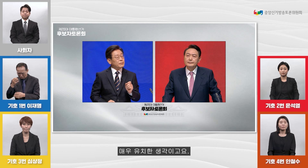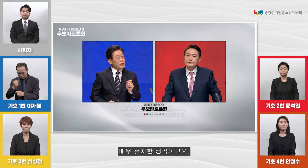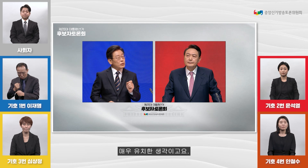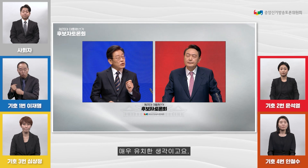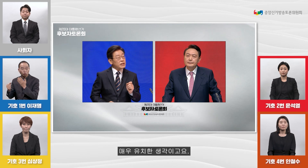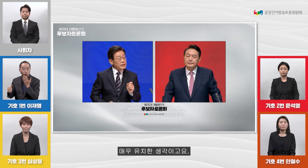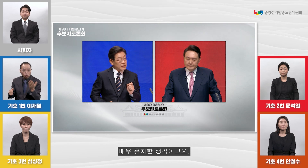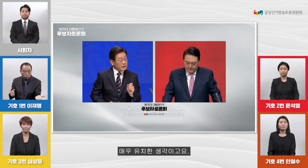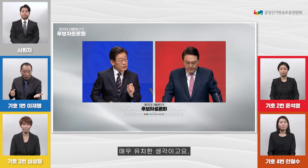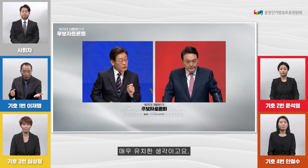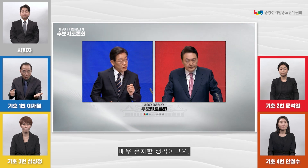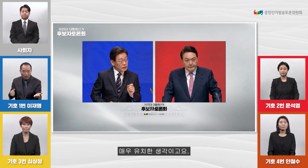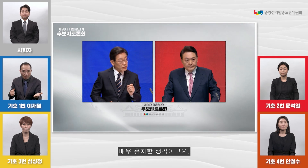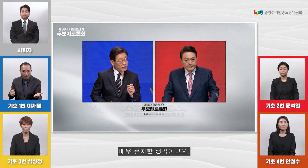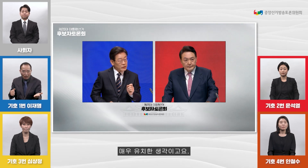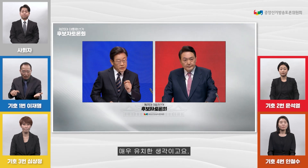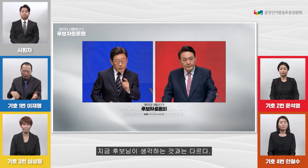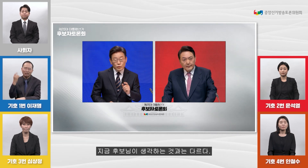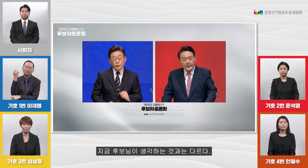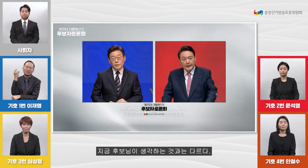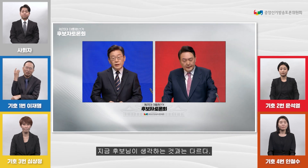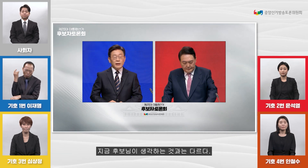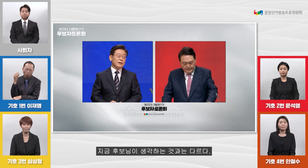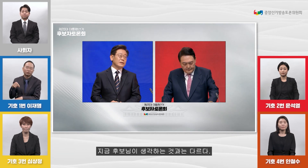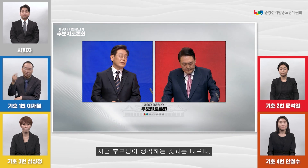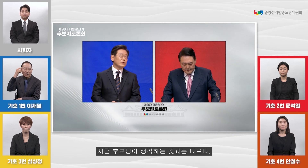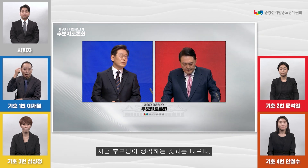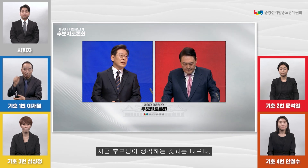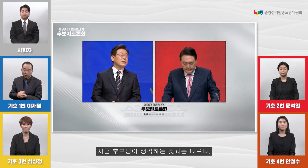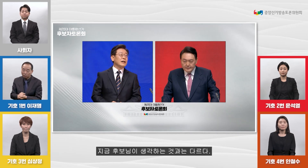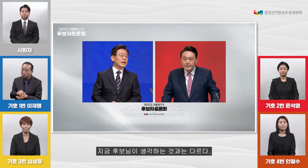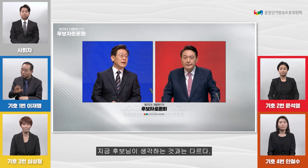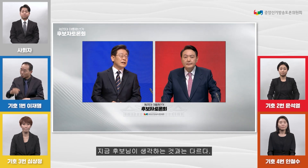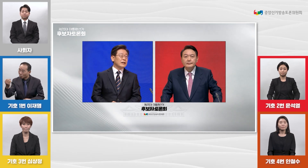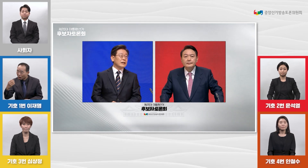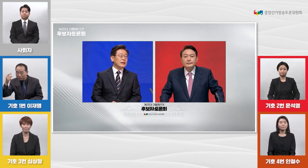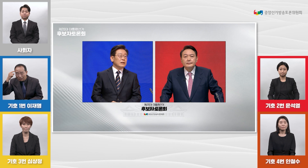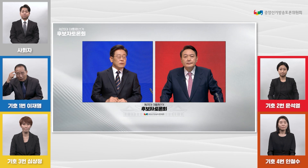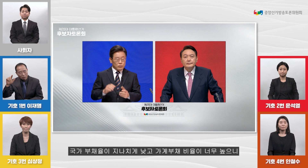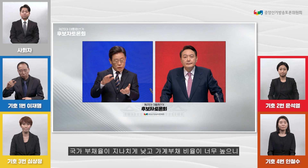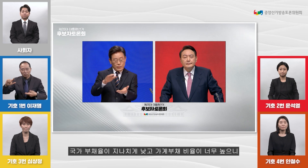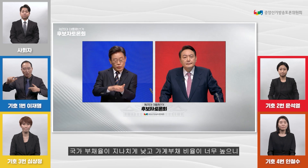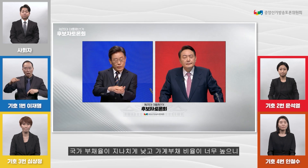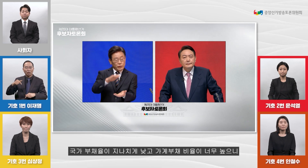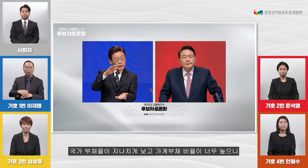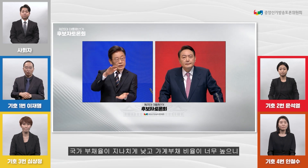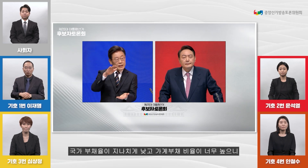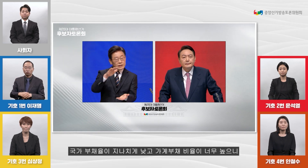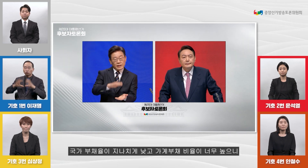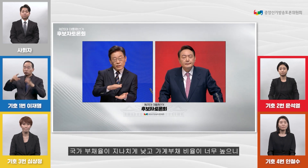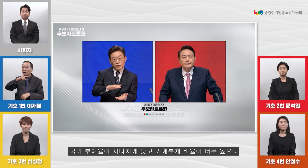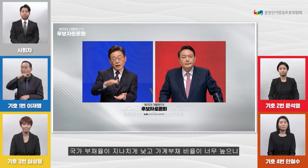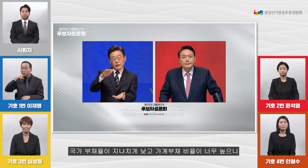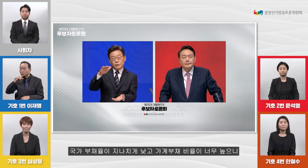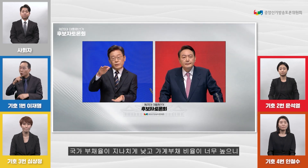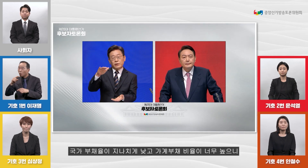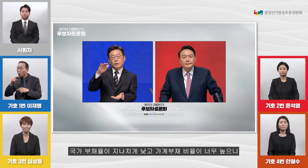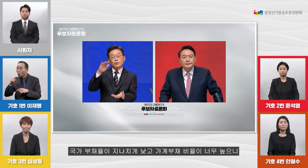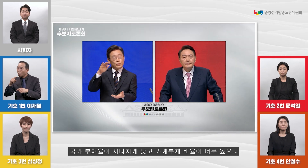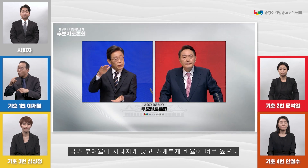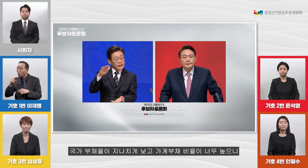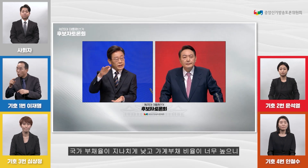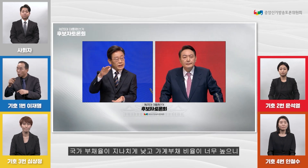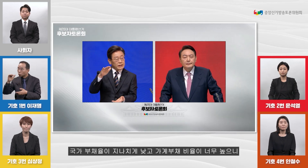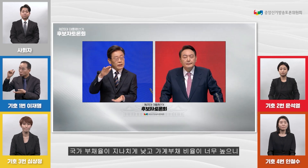그런 건 매우 유치한 생각이고요. 지금 후보님이 생각하는 거와는 좀 다르다. 국가 부채비는 지나치게 낮고 가계 부채비는